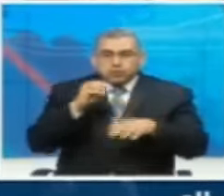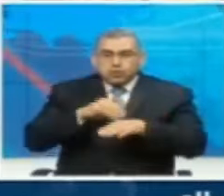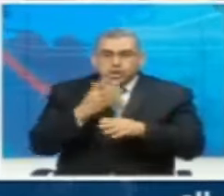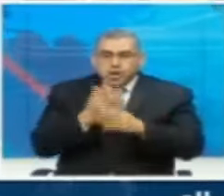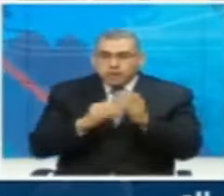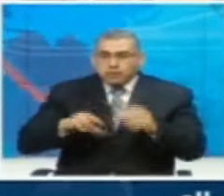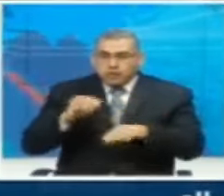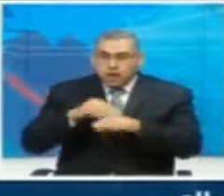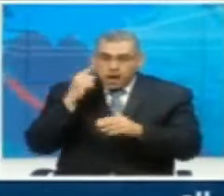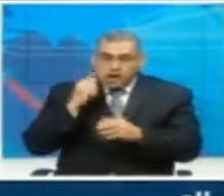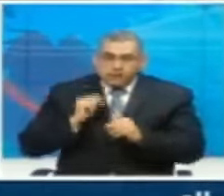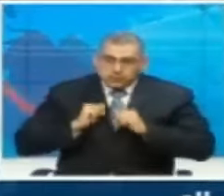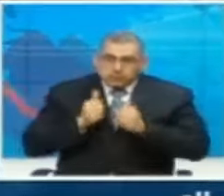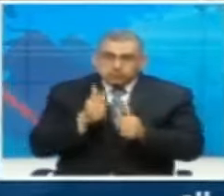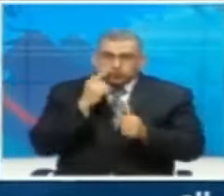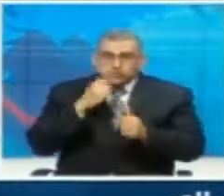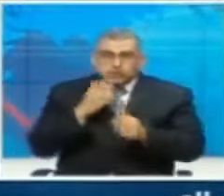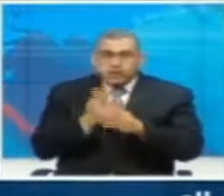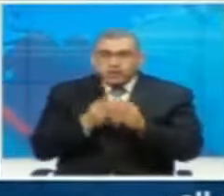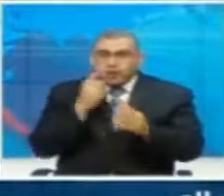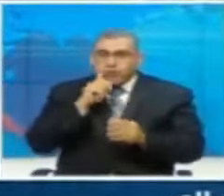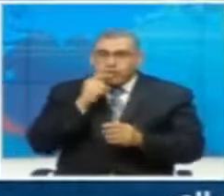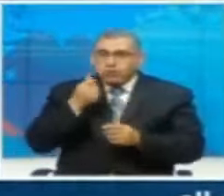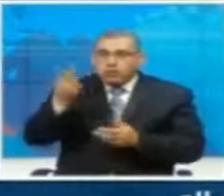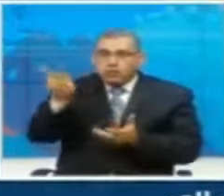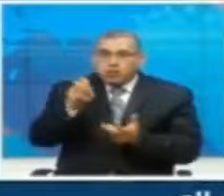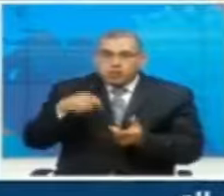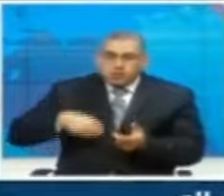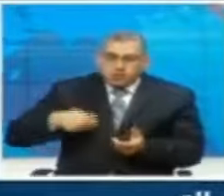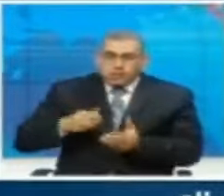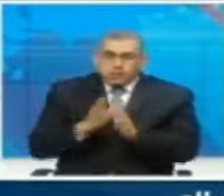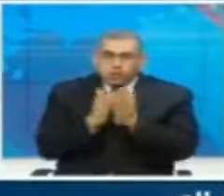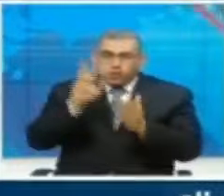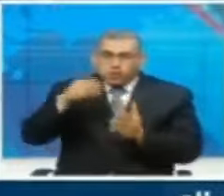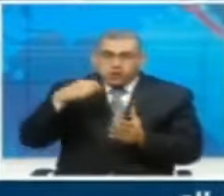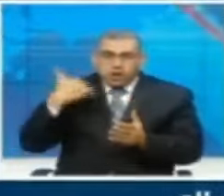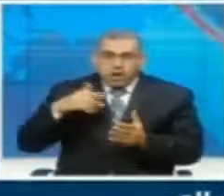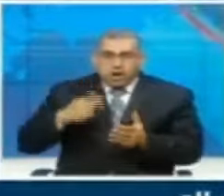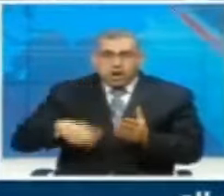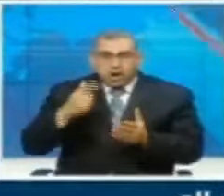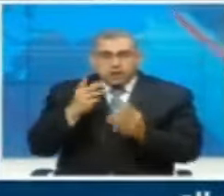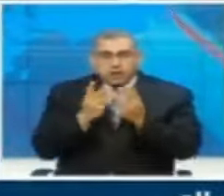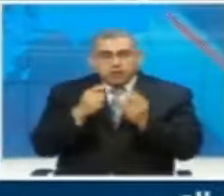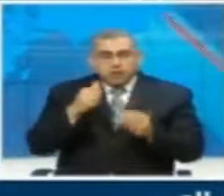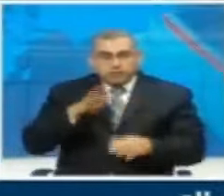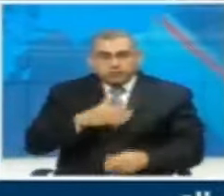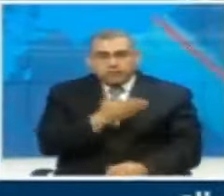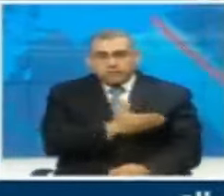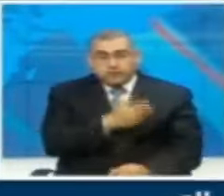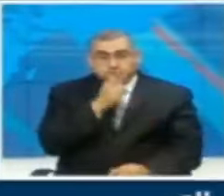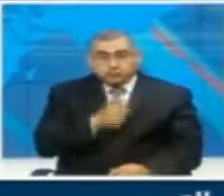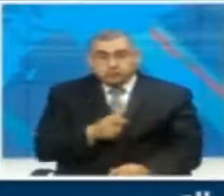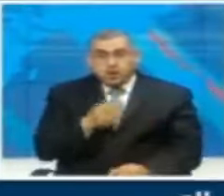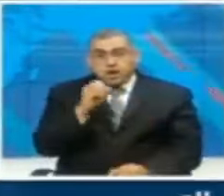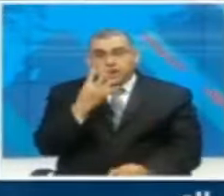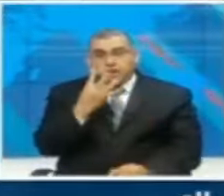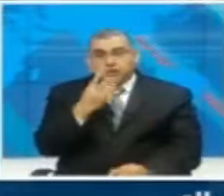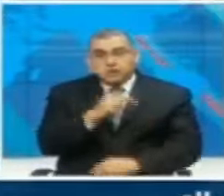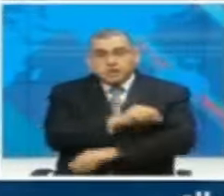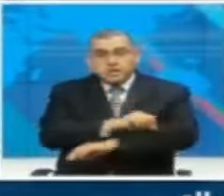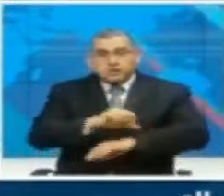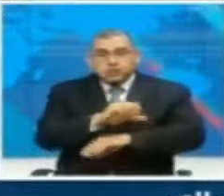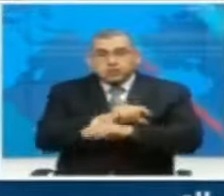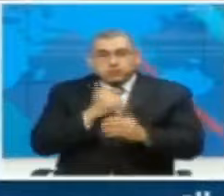علشان يلجأوا ليها وما يضغطوش على أهليهم إن هم يجيبوا لهم مصادر أخرى بفلوس. يعني 14 أسبوعا